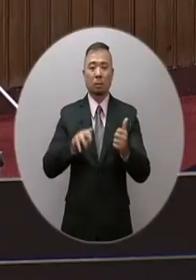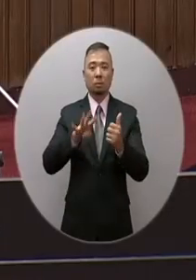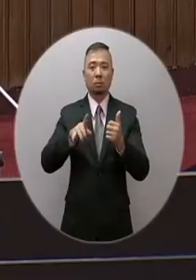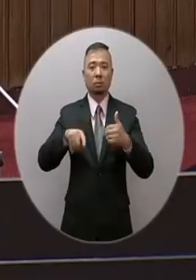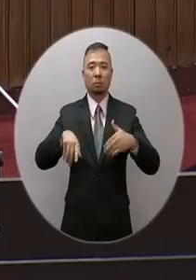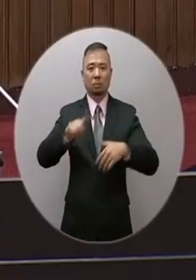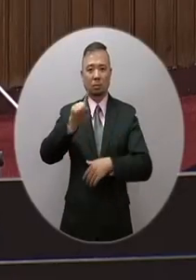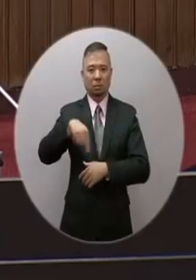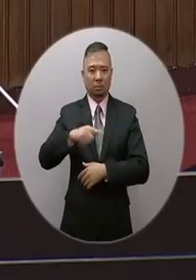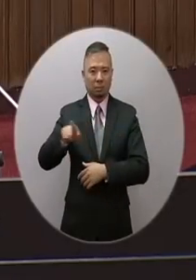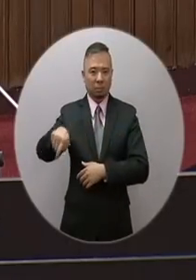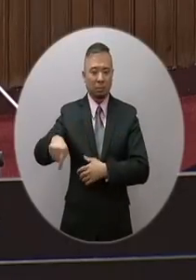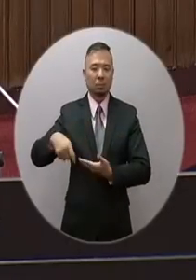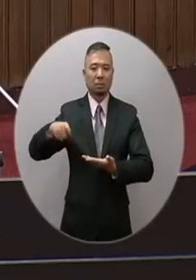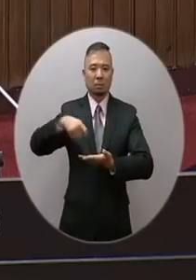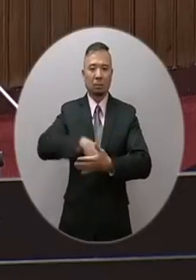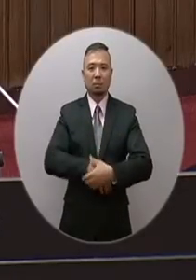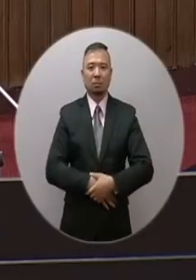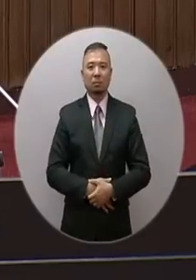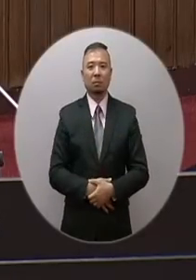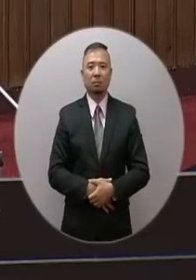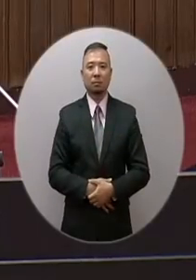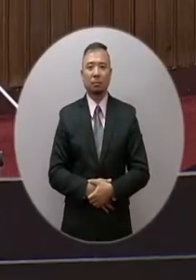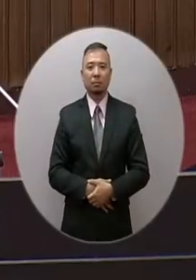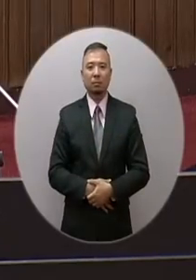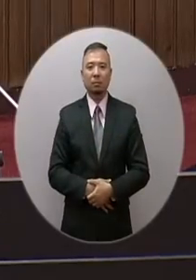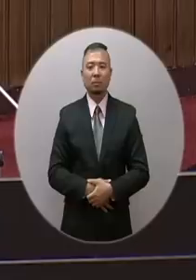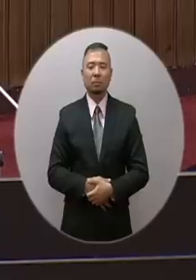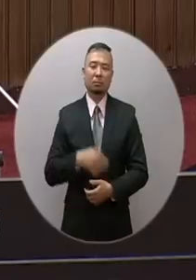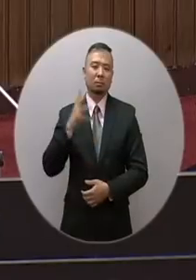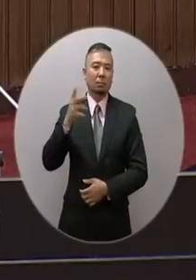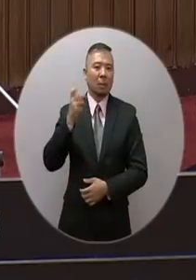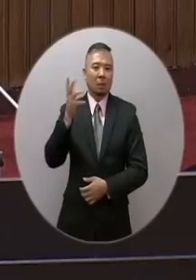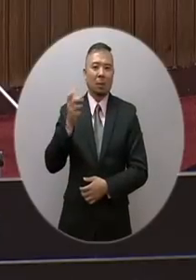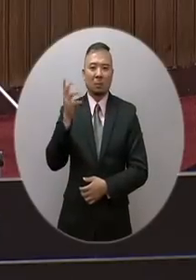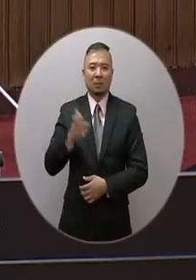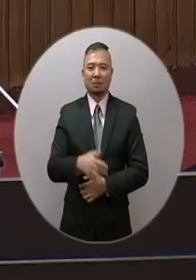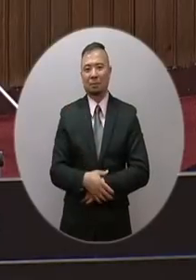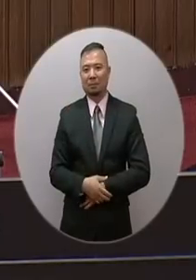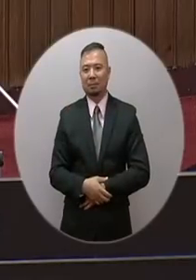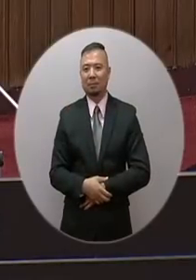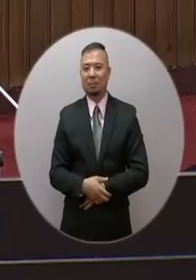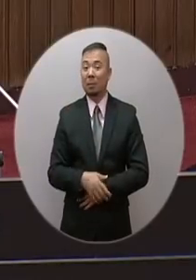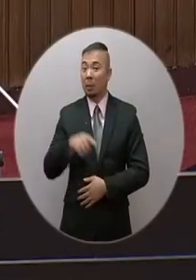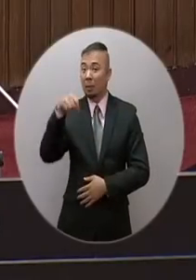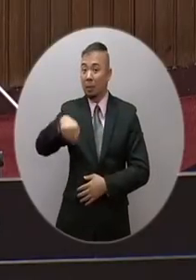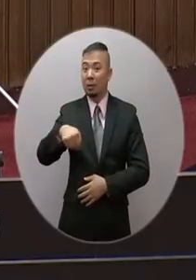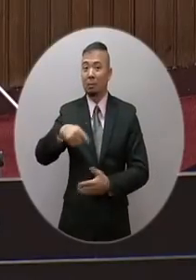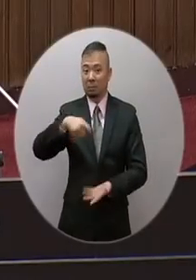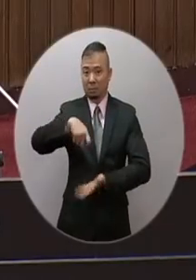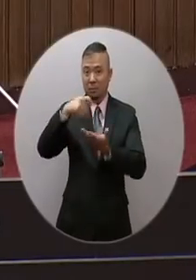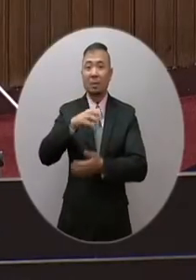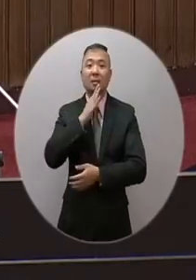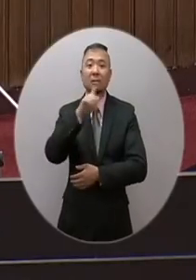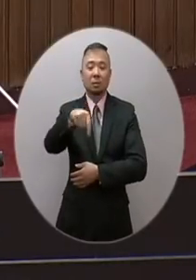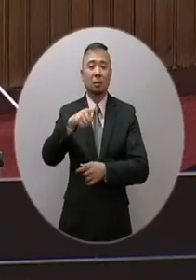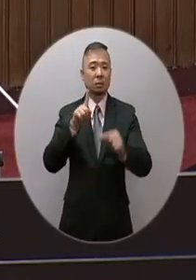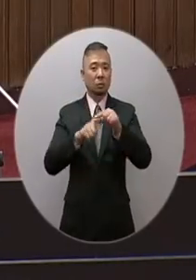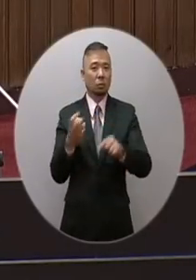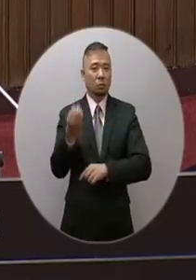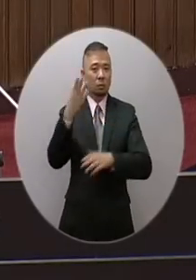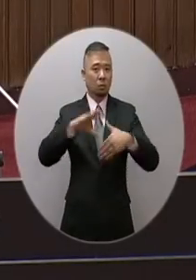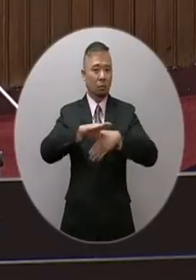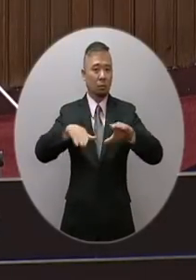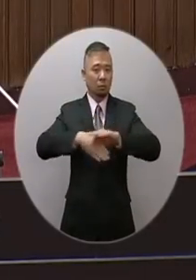之；君为轻”的民本思想。这些都是中华文化政治思想的核